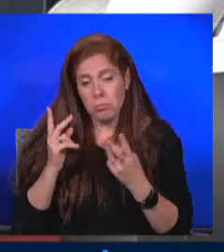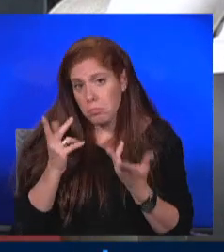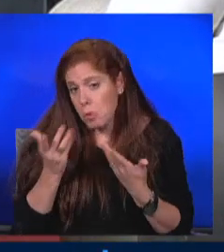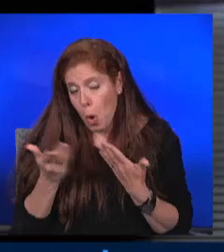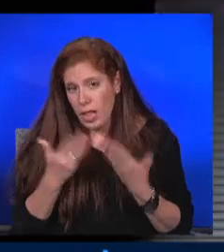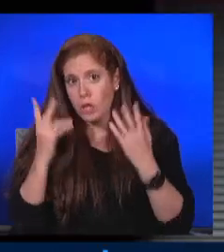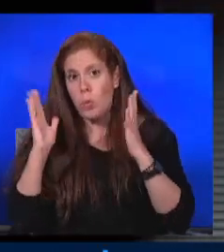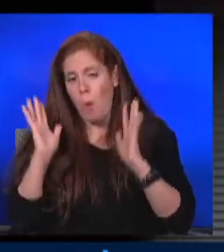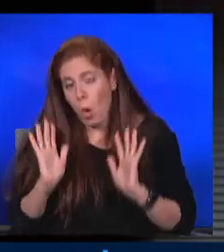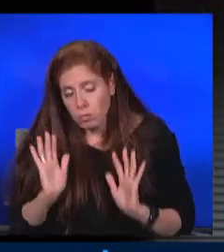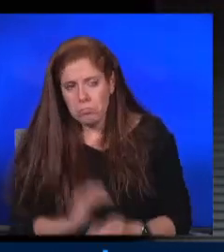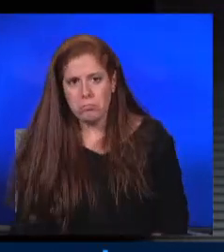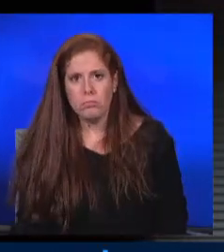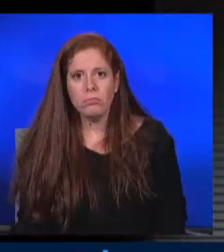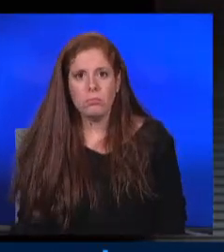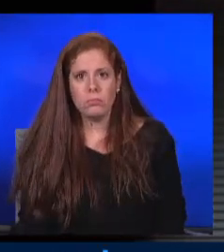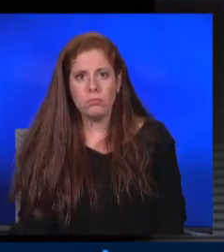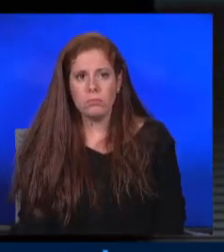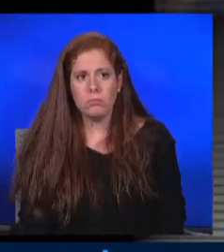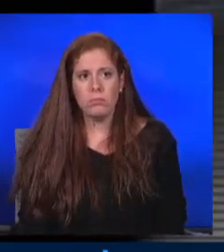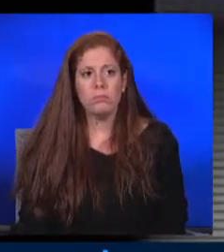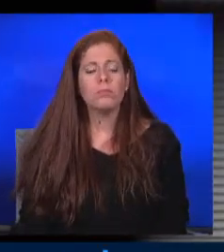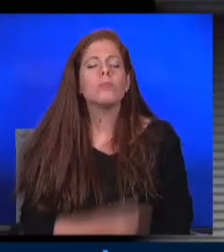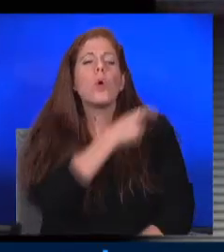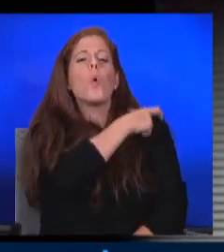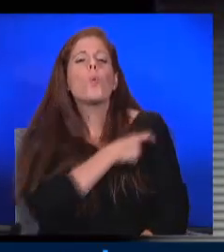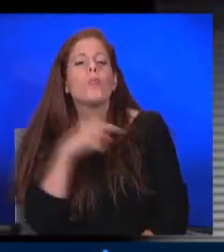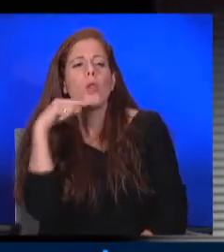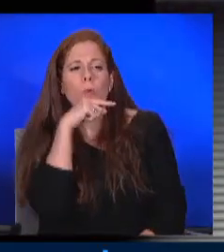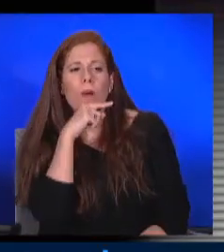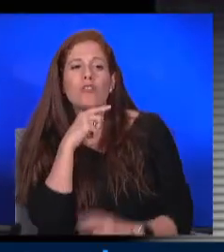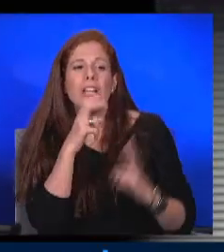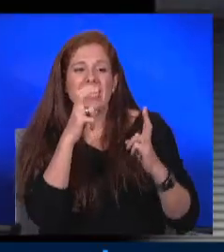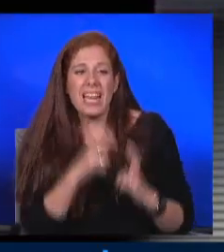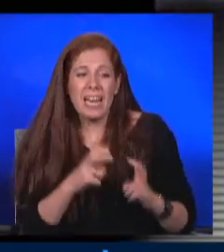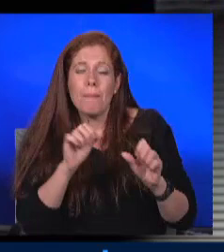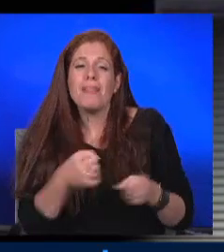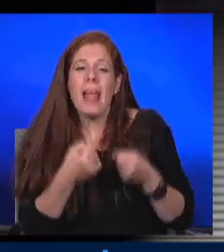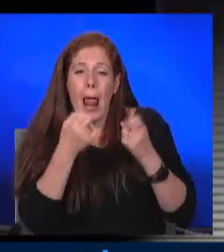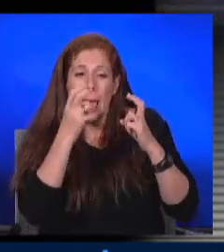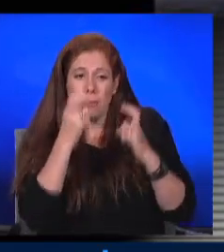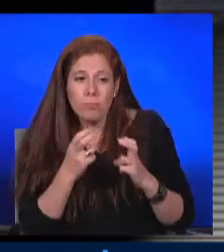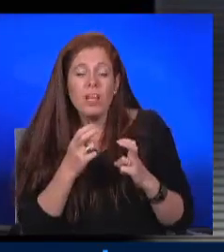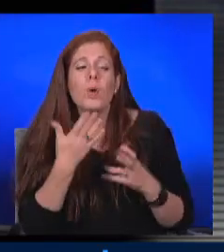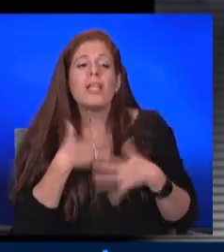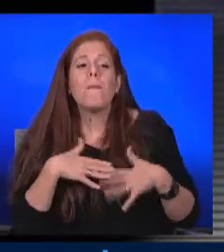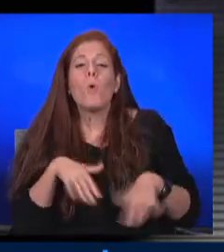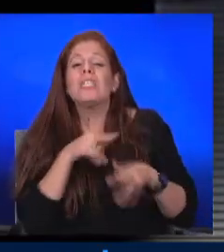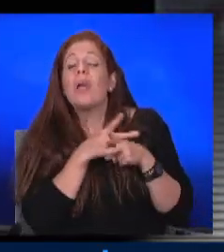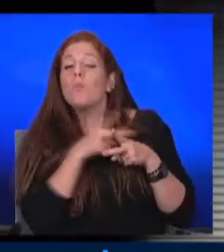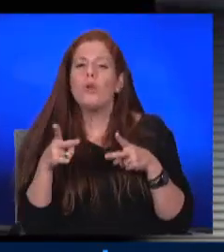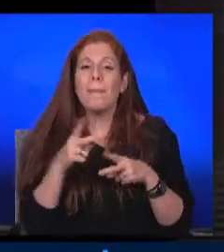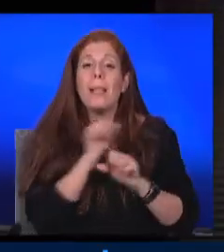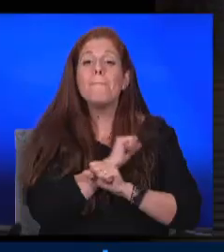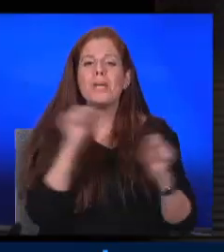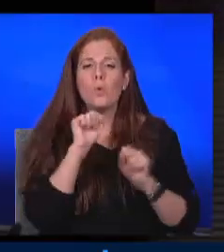משמעות גדולה. עמדה אדומה של צנחנים, נעליים צבאיות ומדי צהל תקנים היו התחפושת המושלמת לפיגוע הרצחני